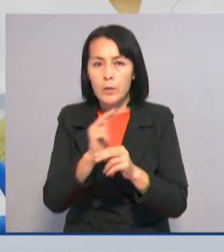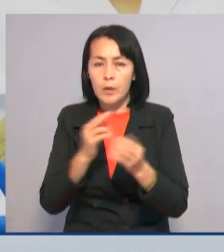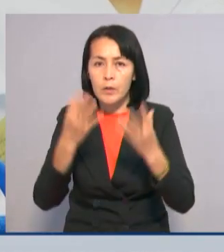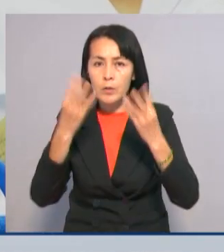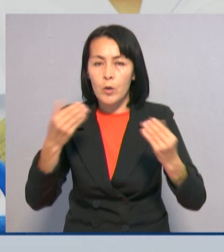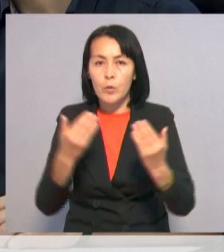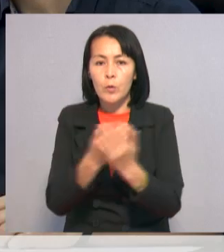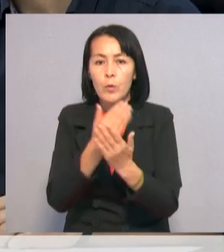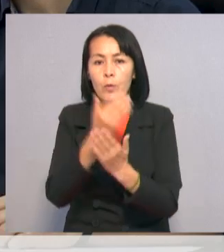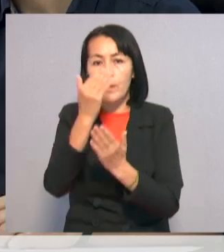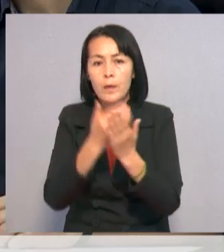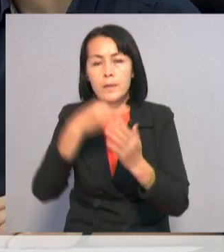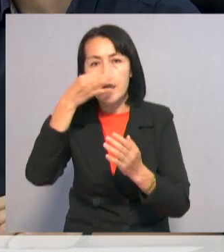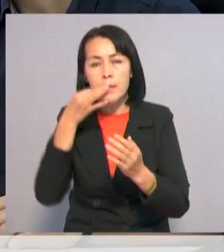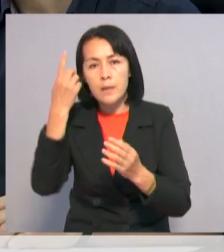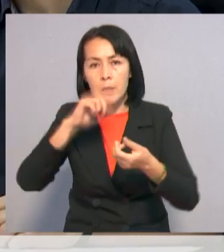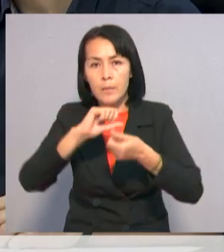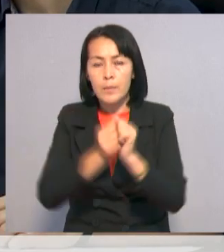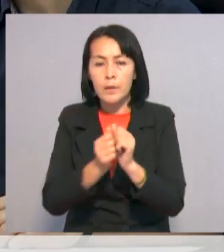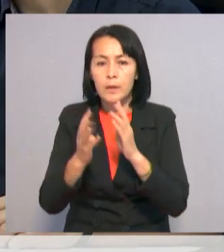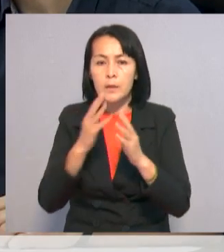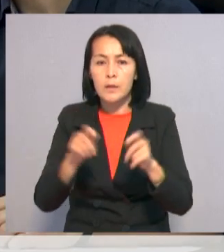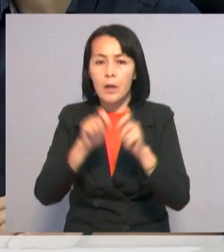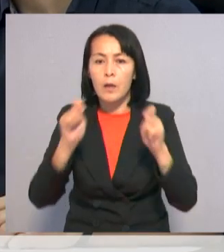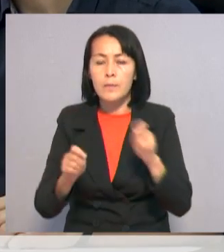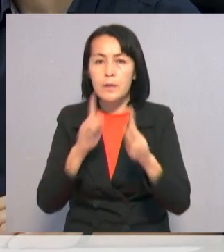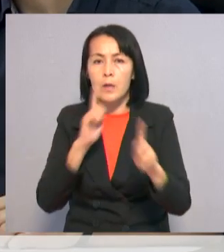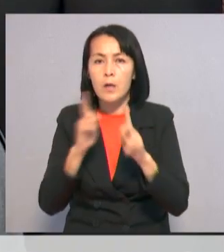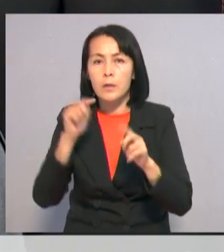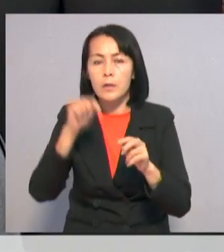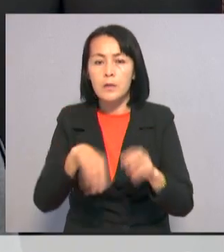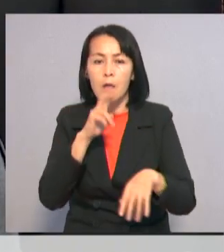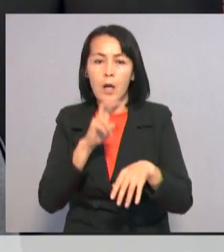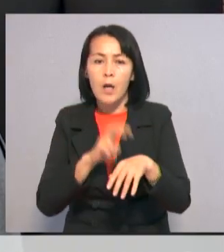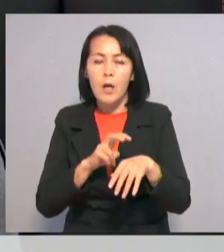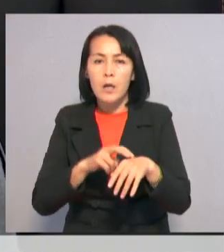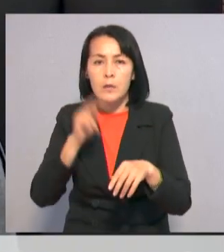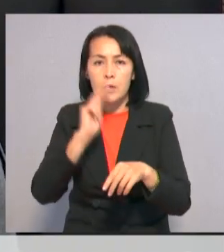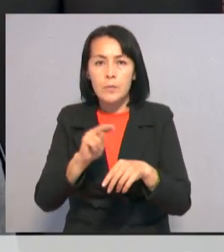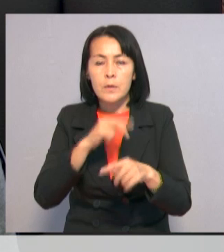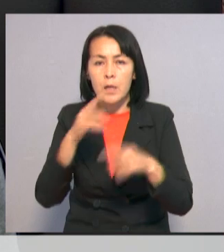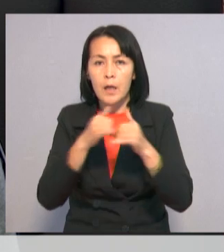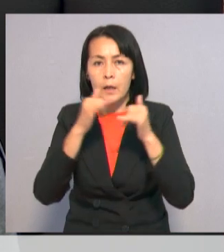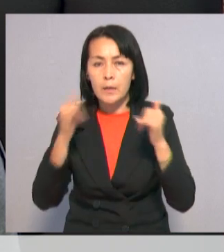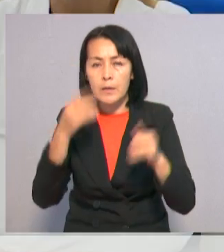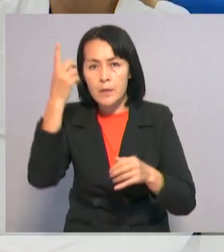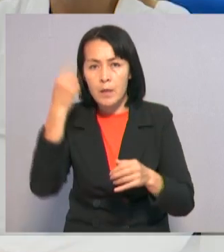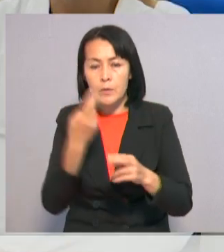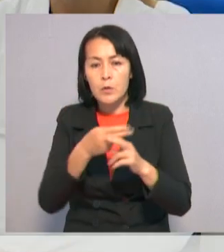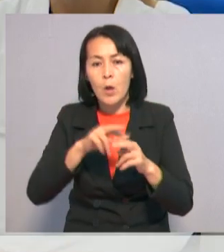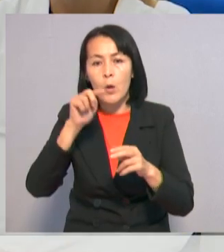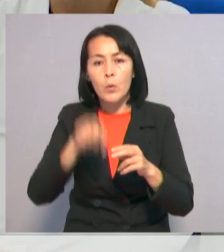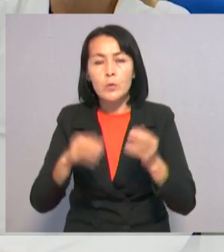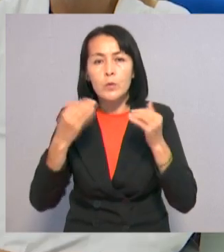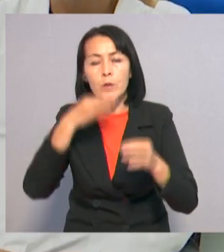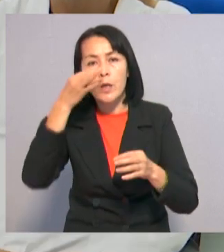заманауи прогрессивті әдістерін меңгерген. Кезекті ашық есік апталығы жергілікті ақ халаттылардың біліктілігін шыңдай түсетіні белгілі. Сондықтан